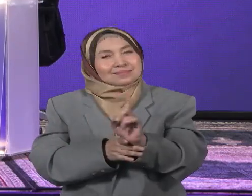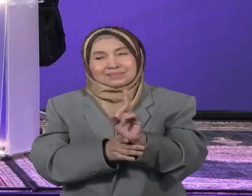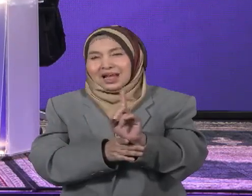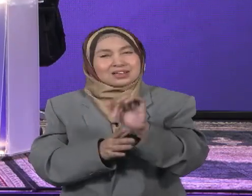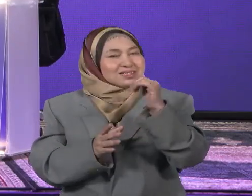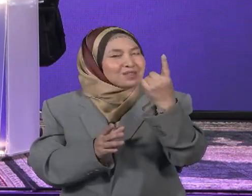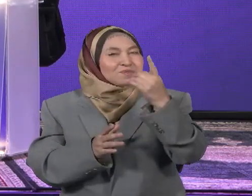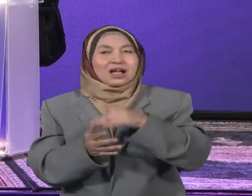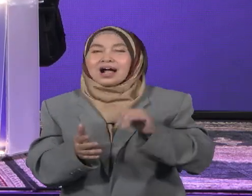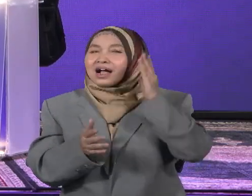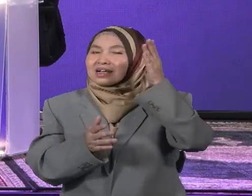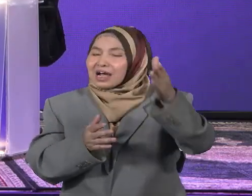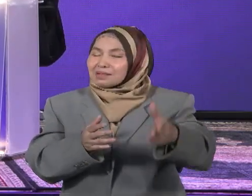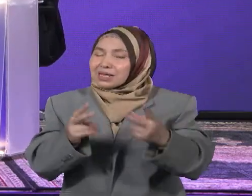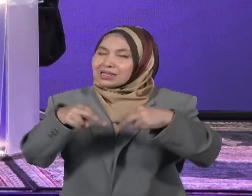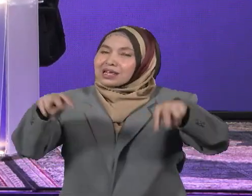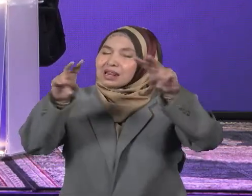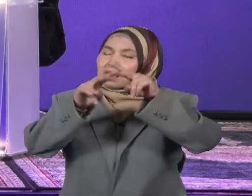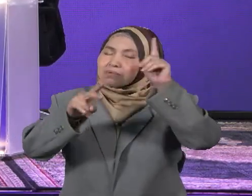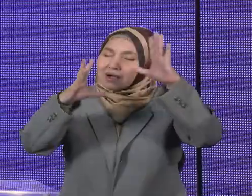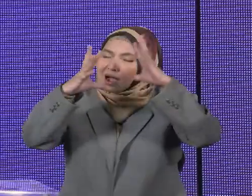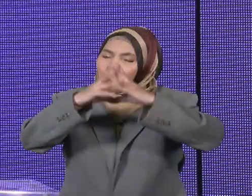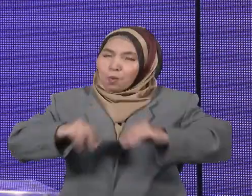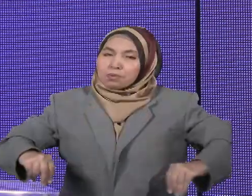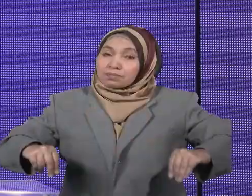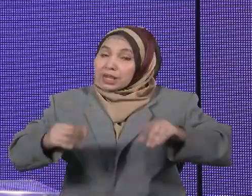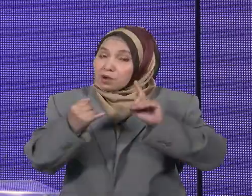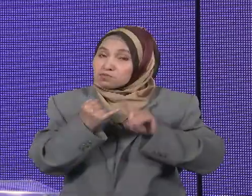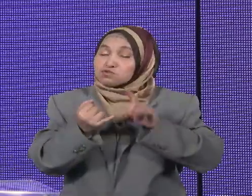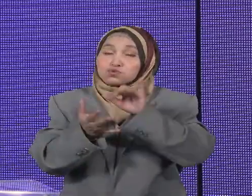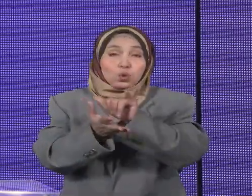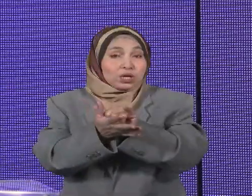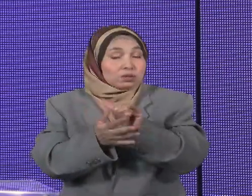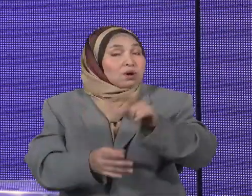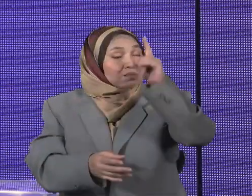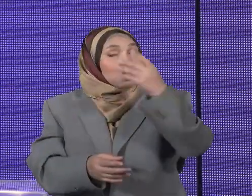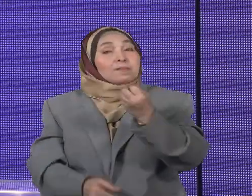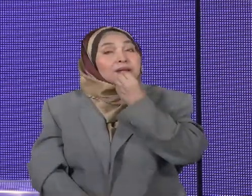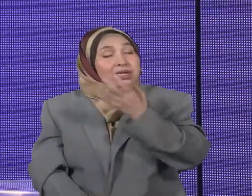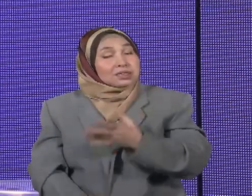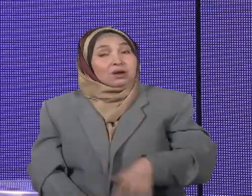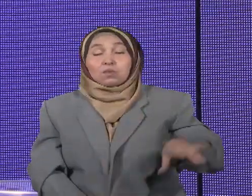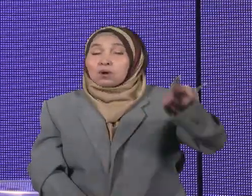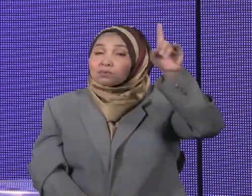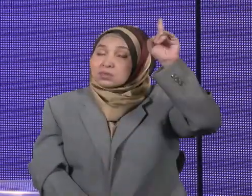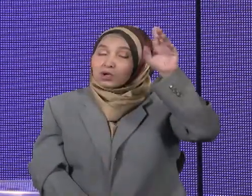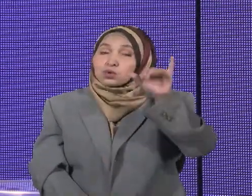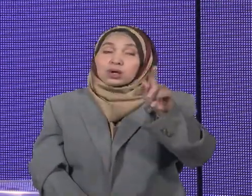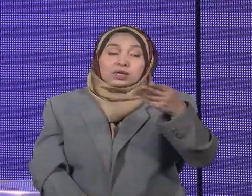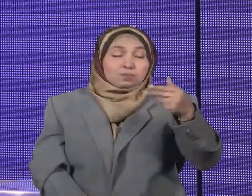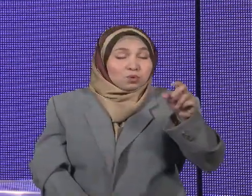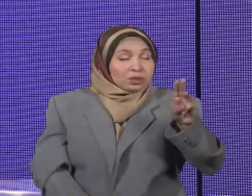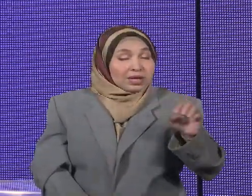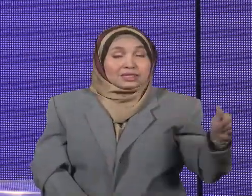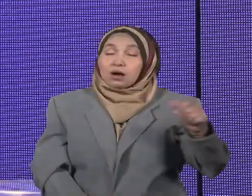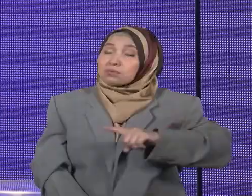yang akan berharga. Maksudnya Allah akan hancurkan. Di hujung itu Allah nyatakan, Wallahu la yuhibbu kulla